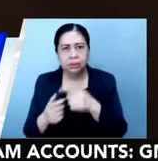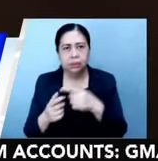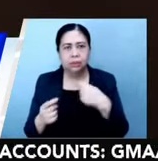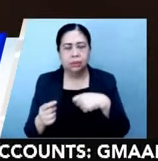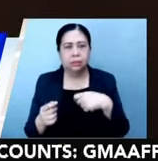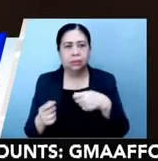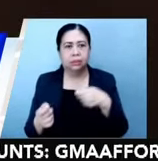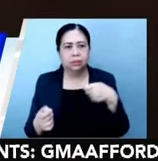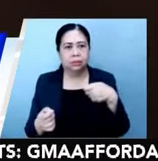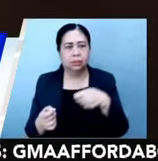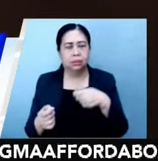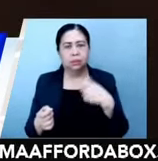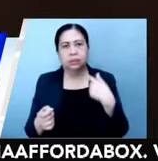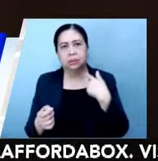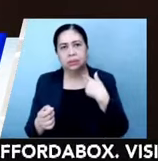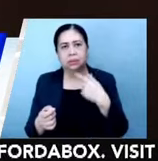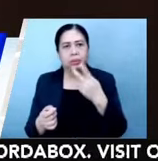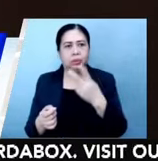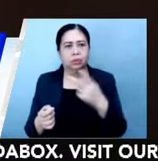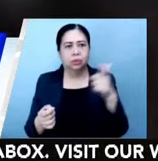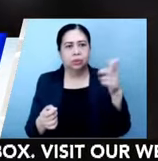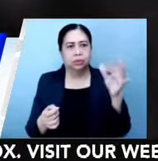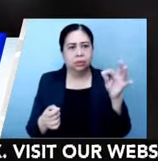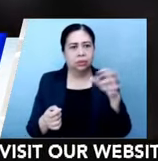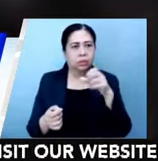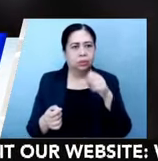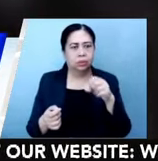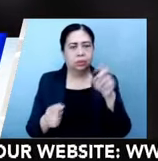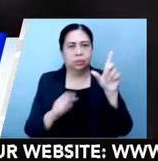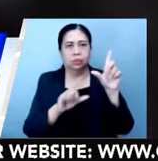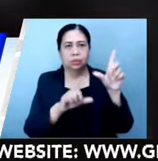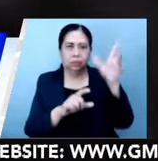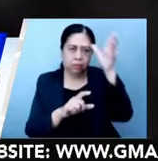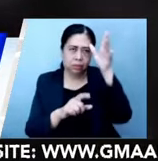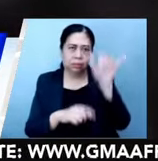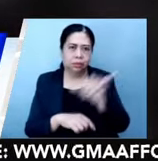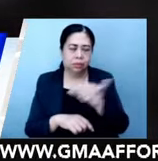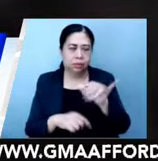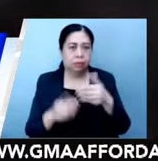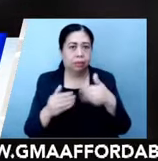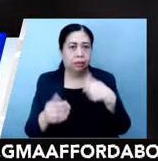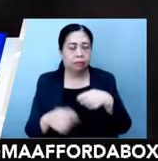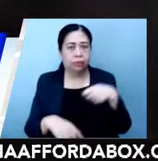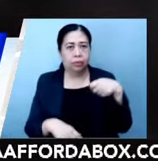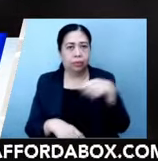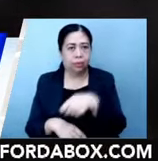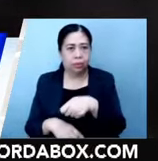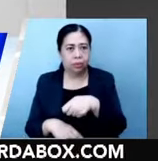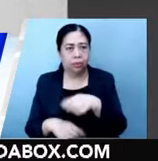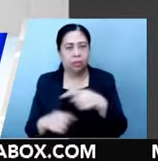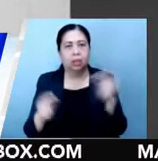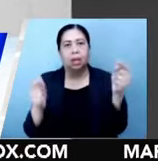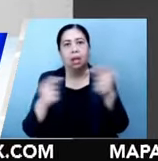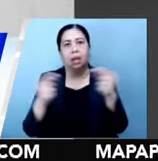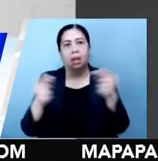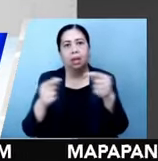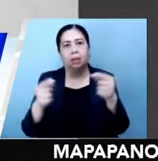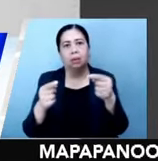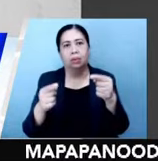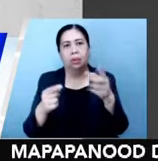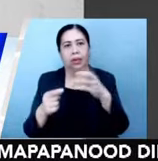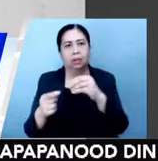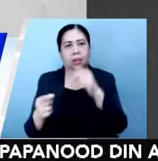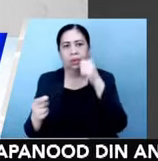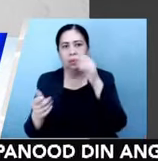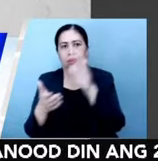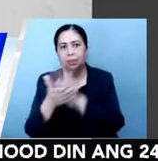leeg ang 29 na taong gulang na suspect. Bago nung sinaksak ng suspect ang bata, nag-away ang suspect at kanyang misis.